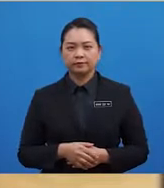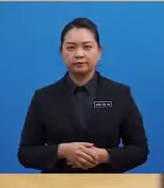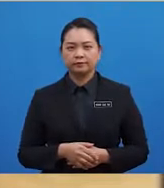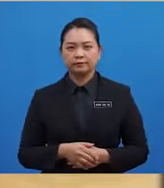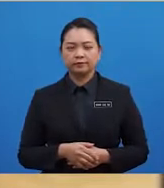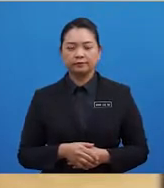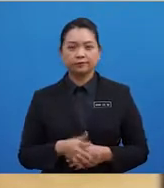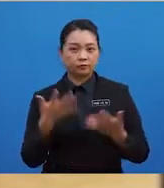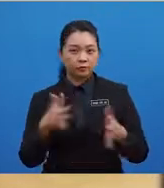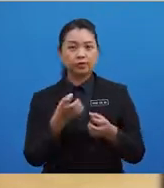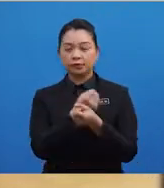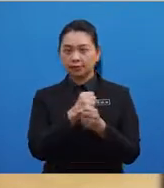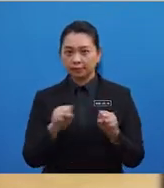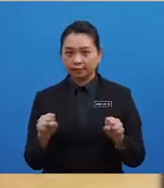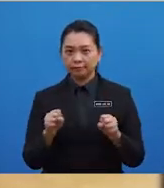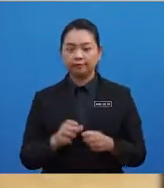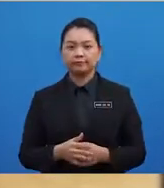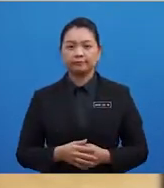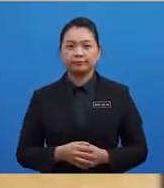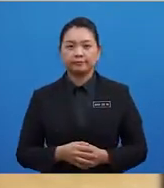Adakah anda bersedia?